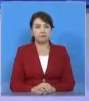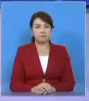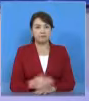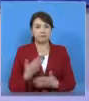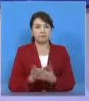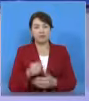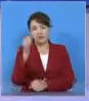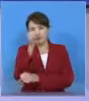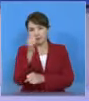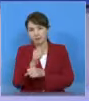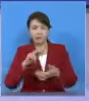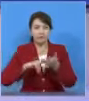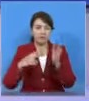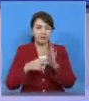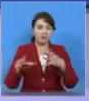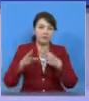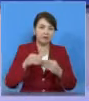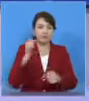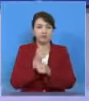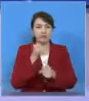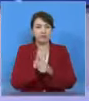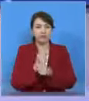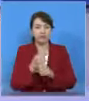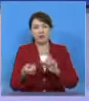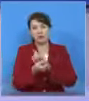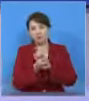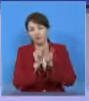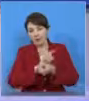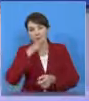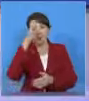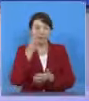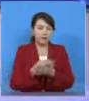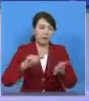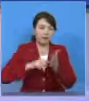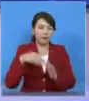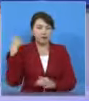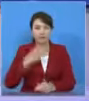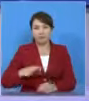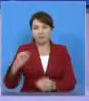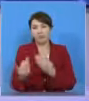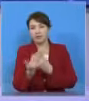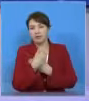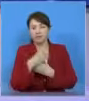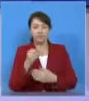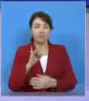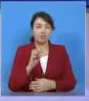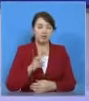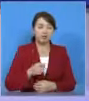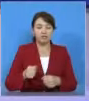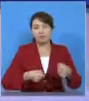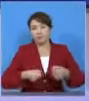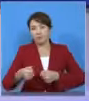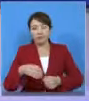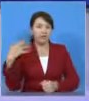Установление сотрудничества, планирование совместной деятельности, обмен опытом. С такой целью в Актюбинскую область приехали лидеры неправительственных